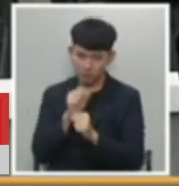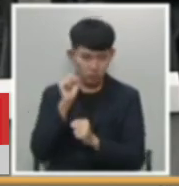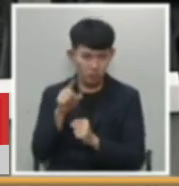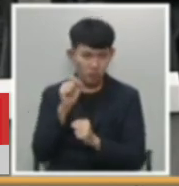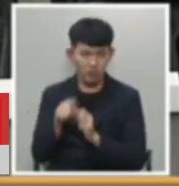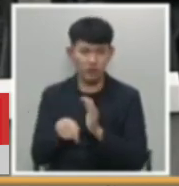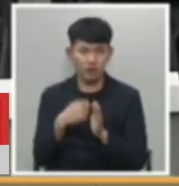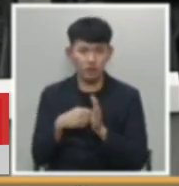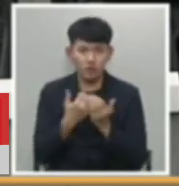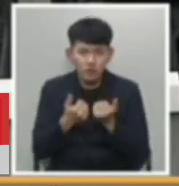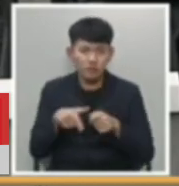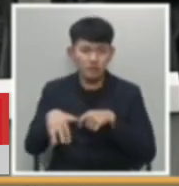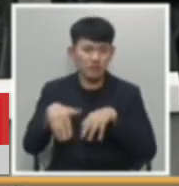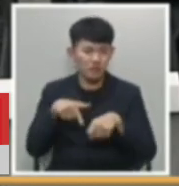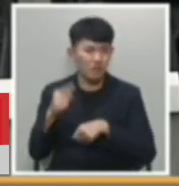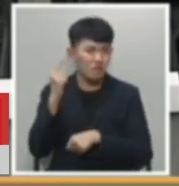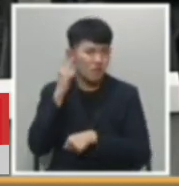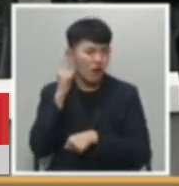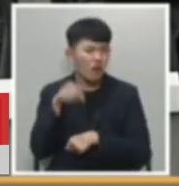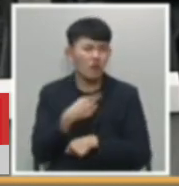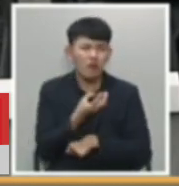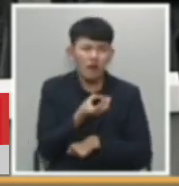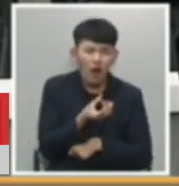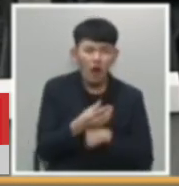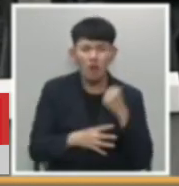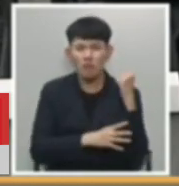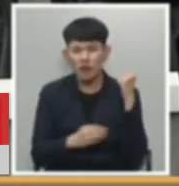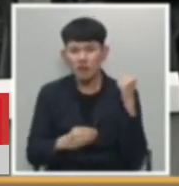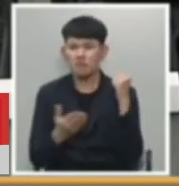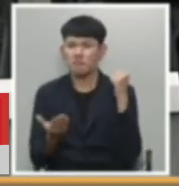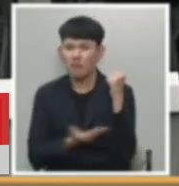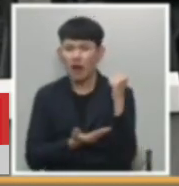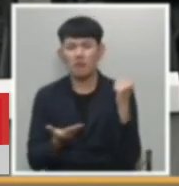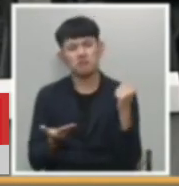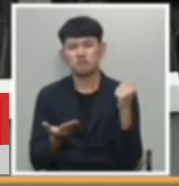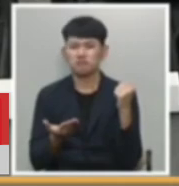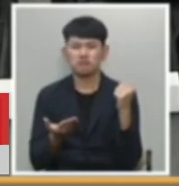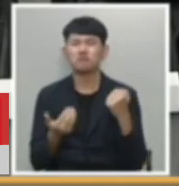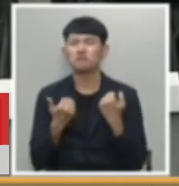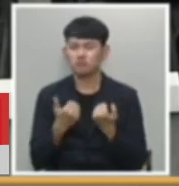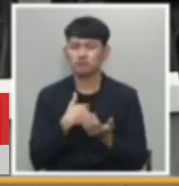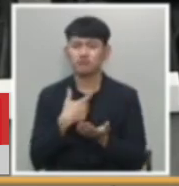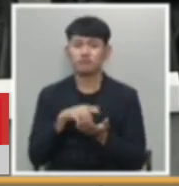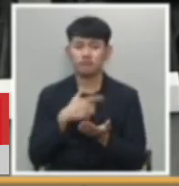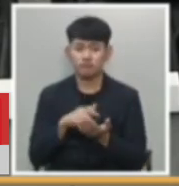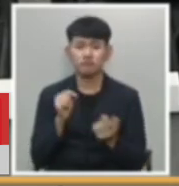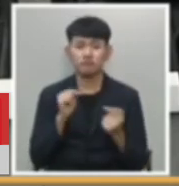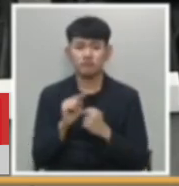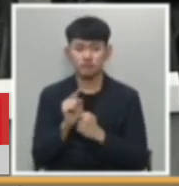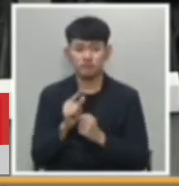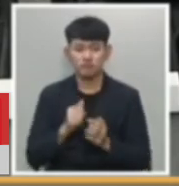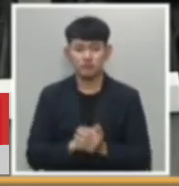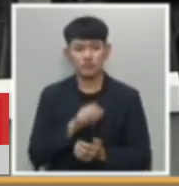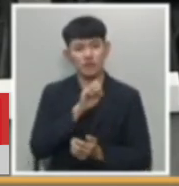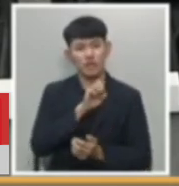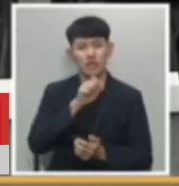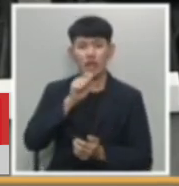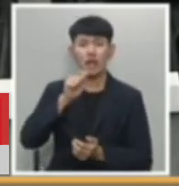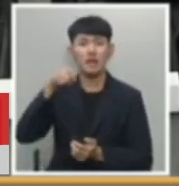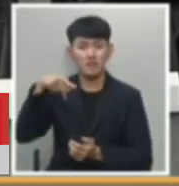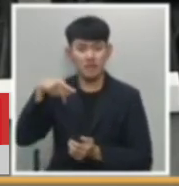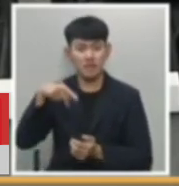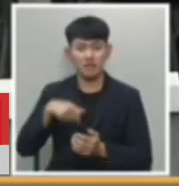บ้านฟังอยู่ว่าพูดแต่ข้าวมันปาล์มนะครับก็ของนำเรียนว่าเรื่องของ GAP นะครับ